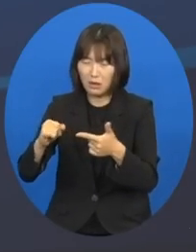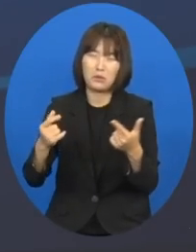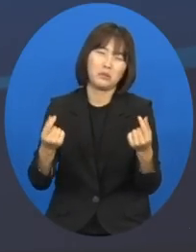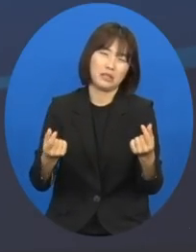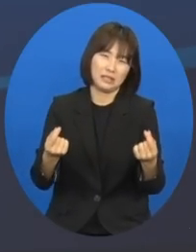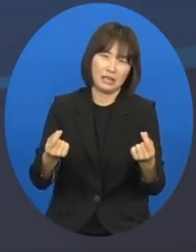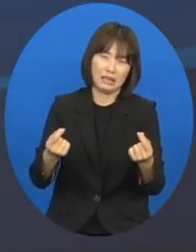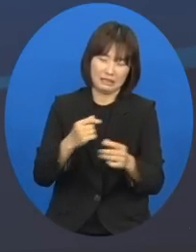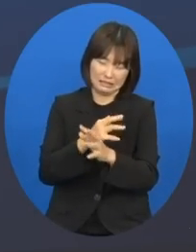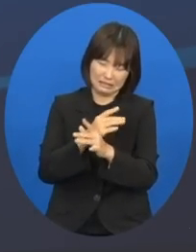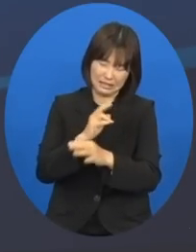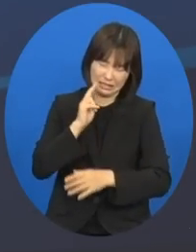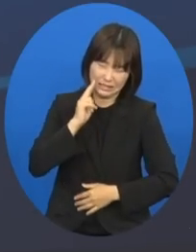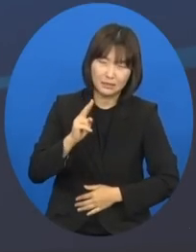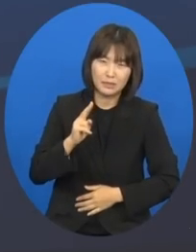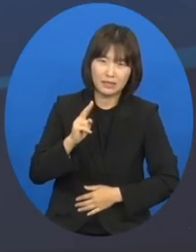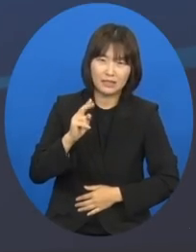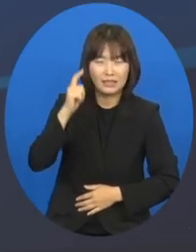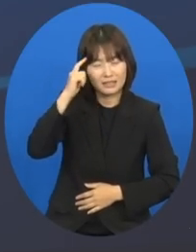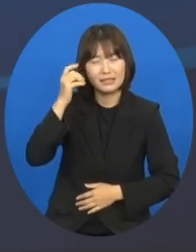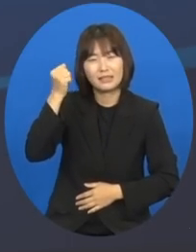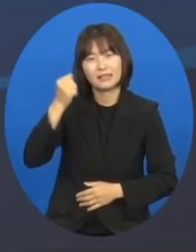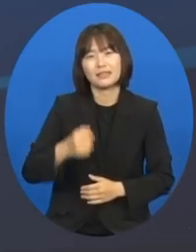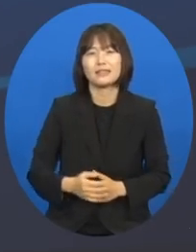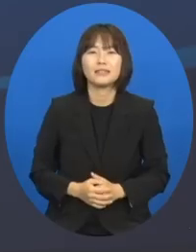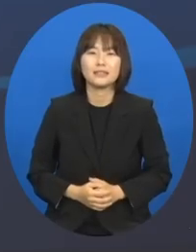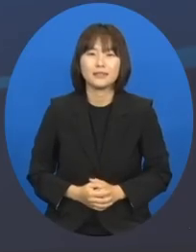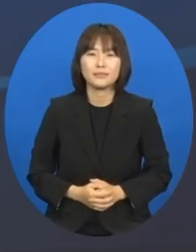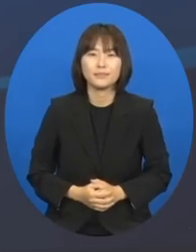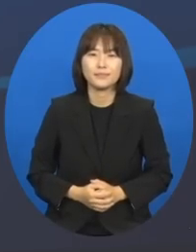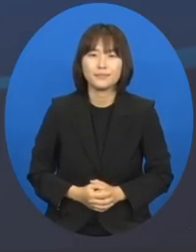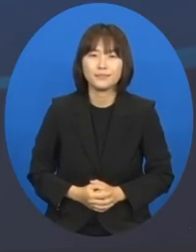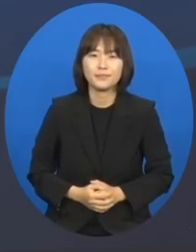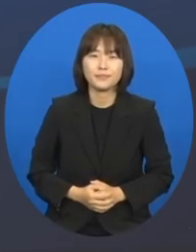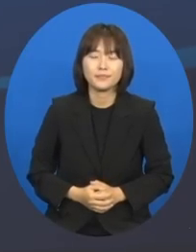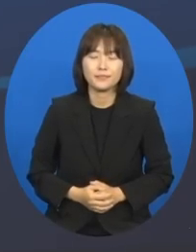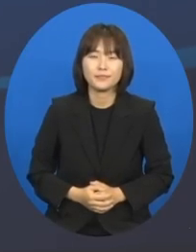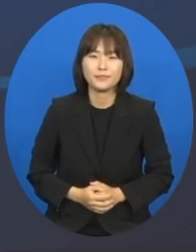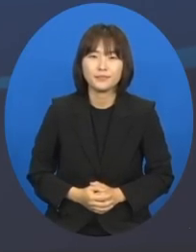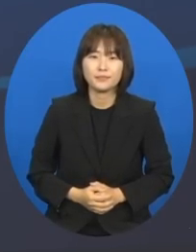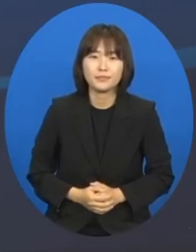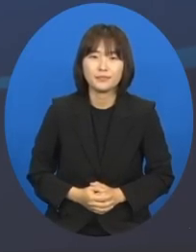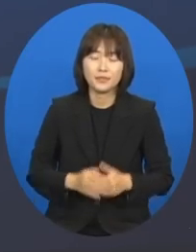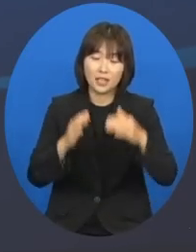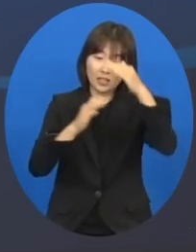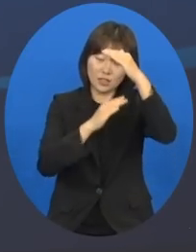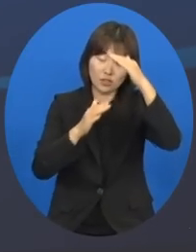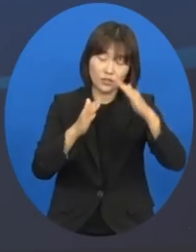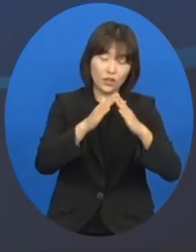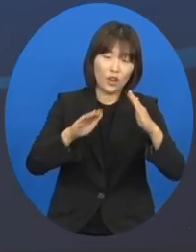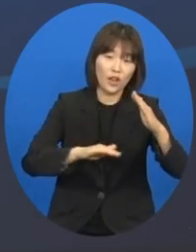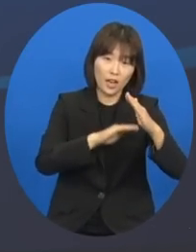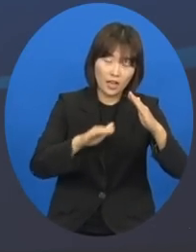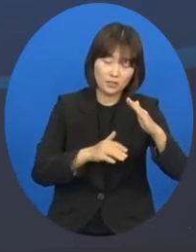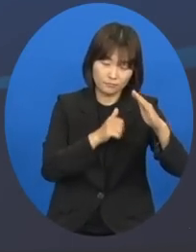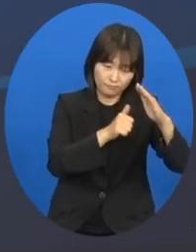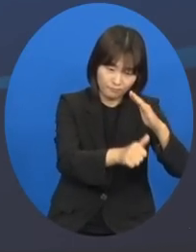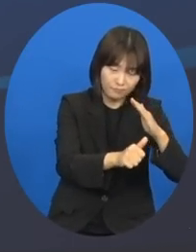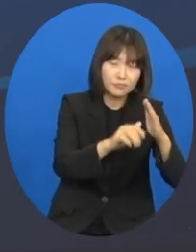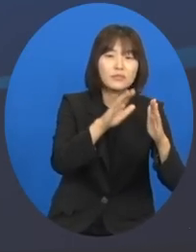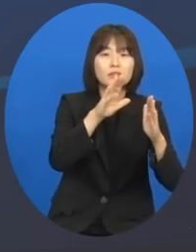다 개구쟁이구나 그런 생각을 많이 했습니다 그런데 이제 성도들 가정을 심방해